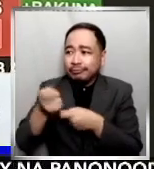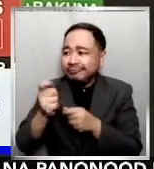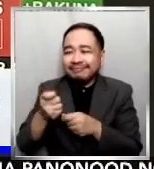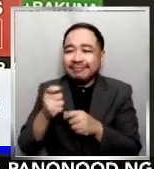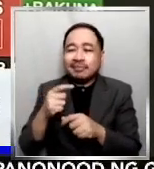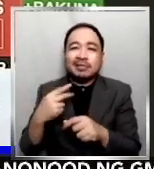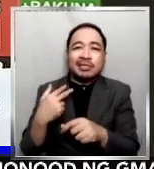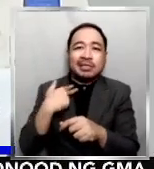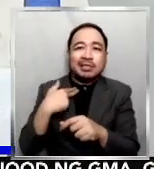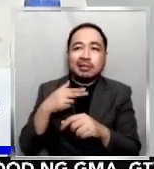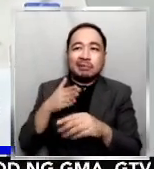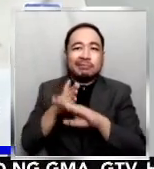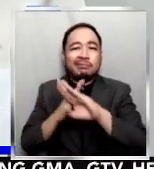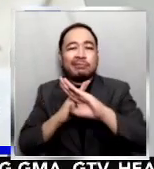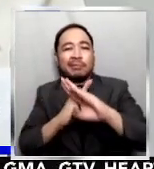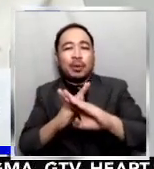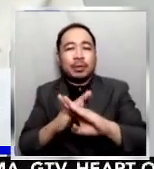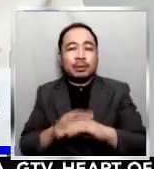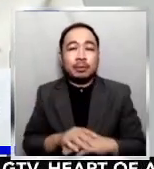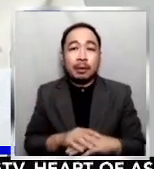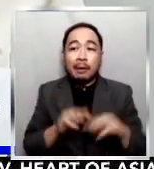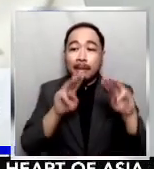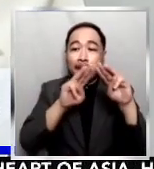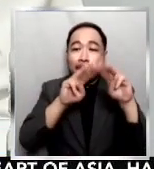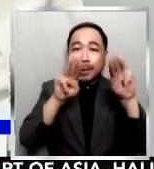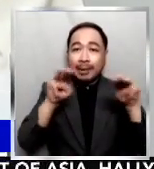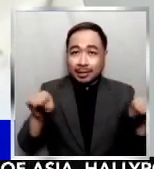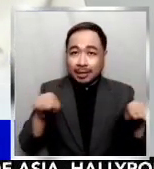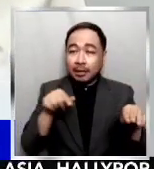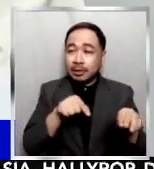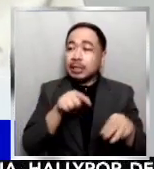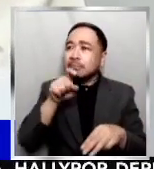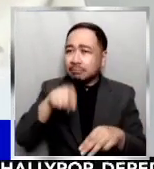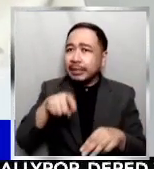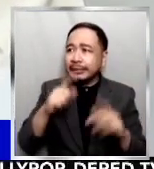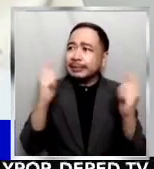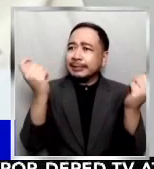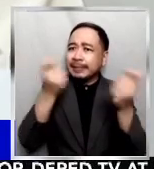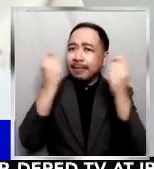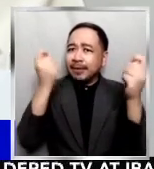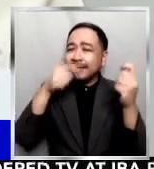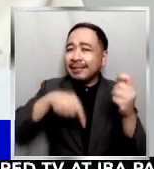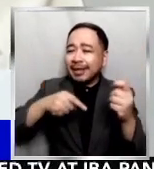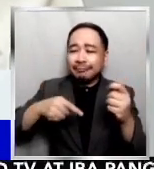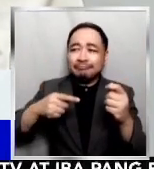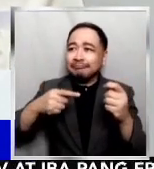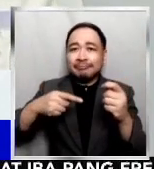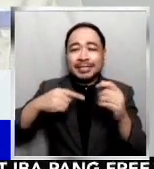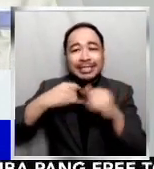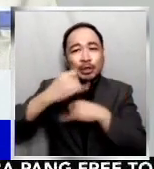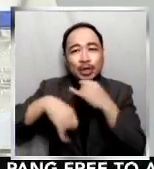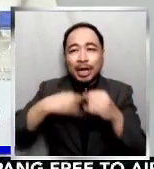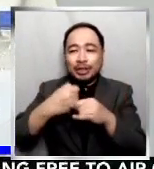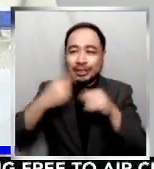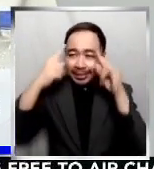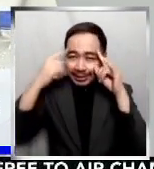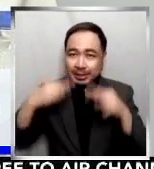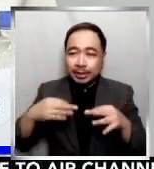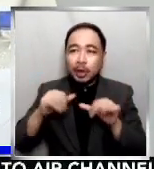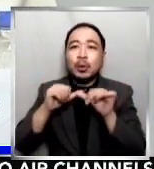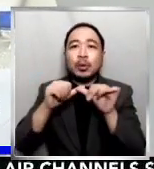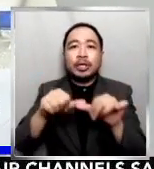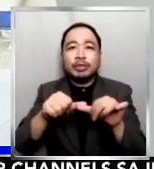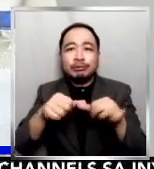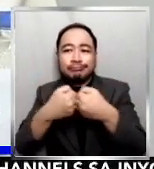ng Malacanang, dapat talaga ipagdiwang yung panalo natin yan, tuloy pa rin po ang pinag-aagawang teritoryo. Habang hindi